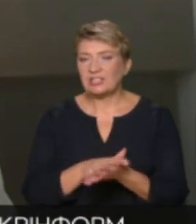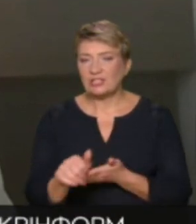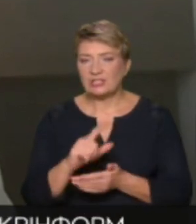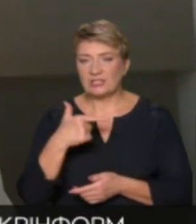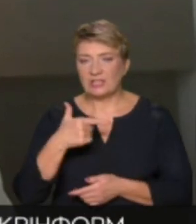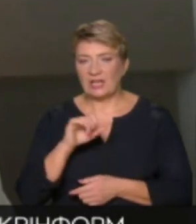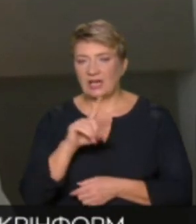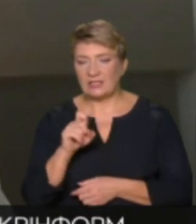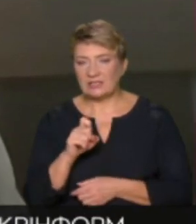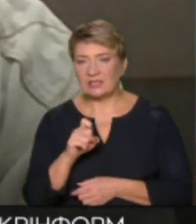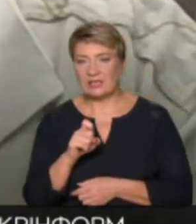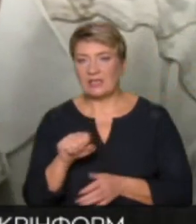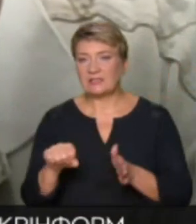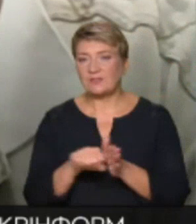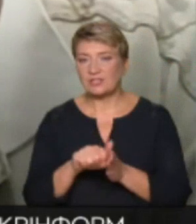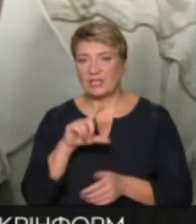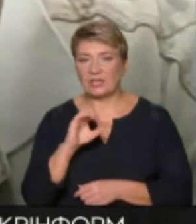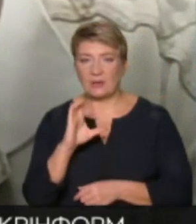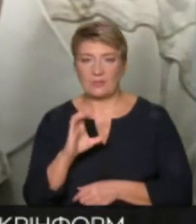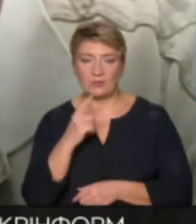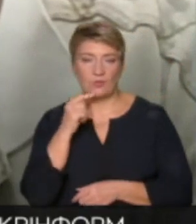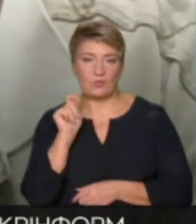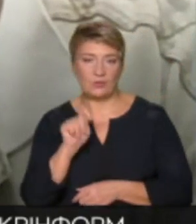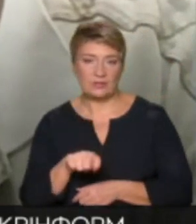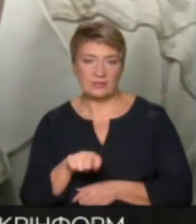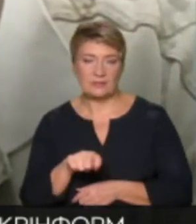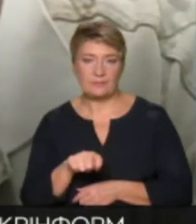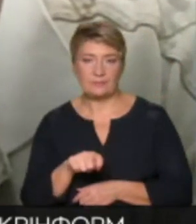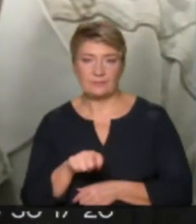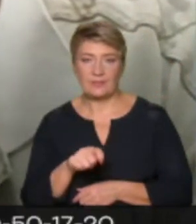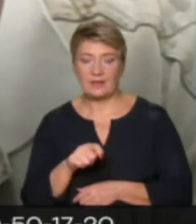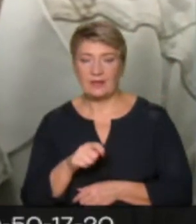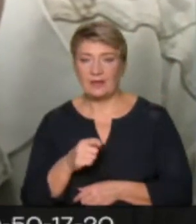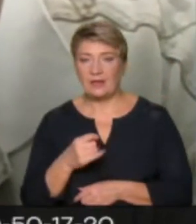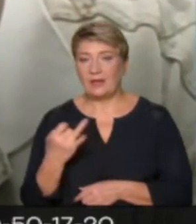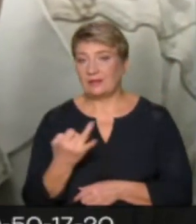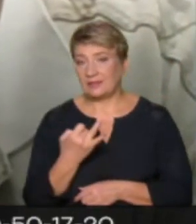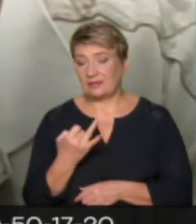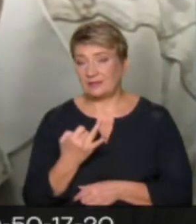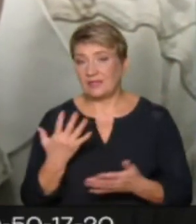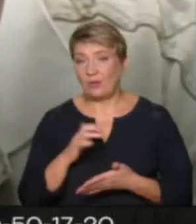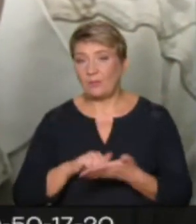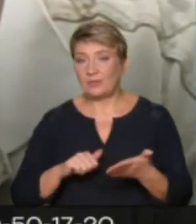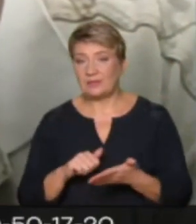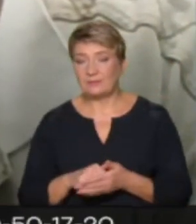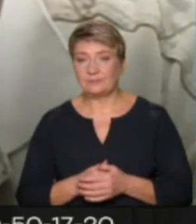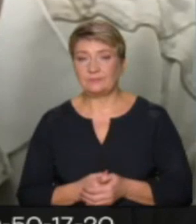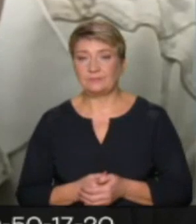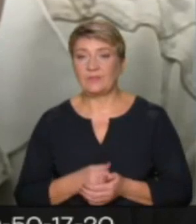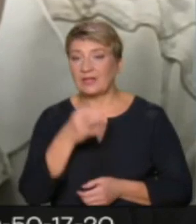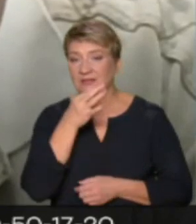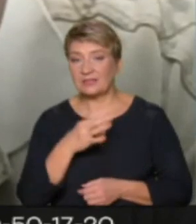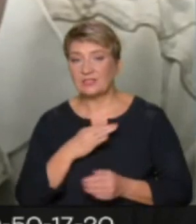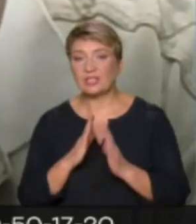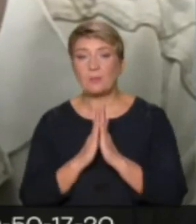Фраза 2-3 тижні нас, українців, дуже сильно тригерить. Я думаю, ви розумієте, з якої причини. Цві, скажіть, будь ласка,